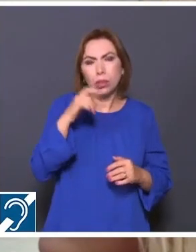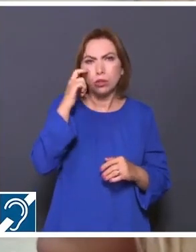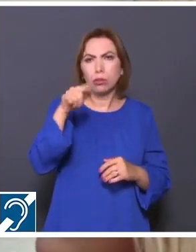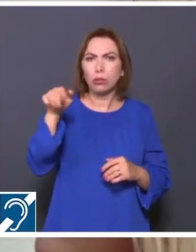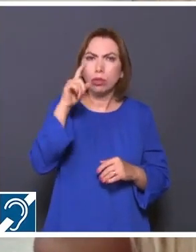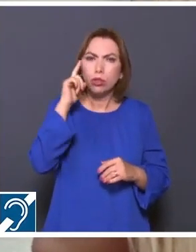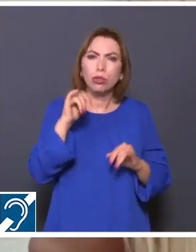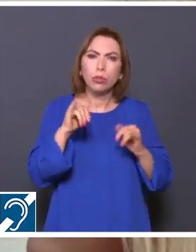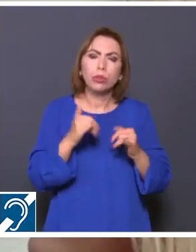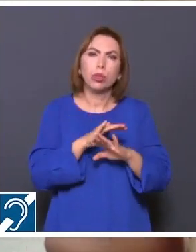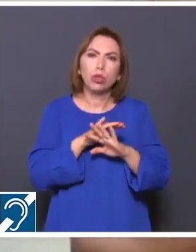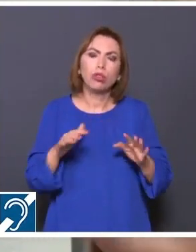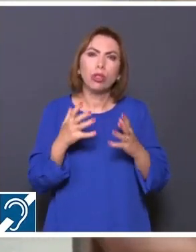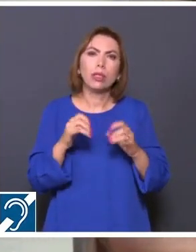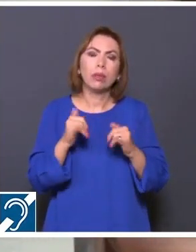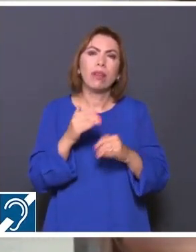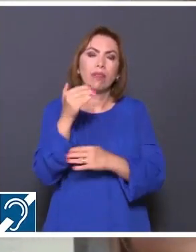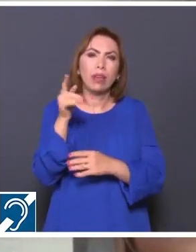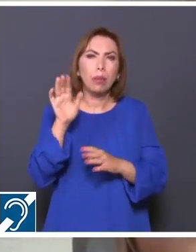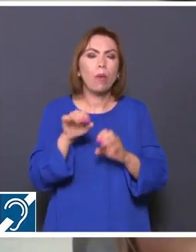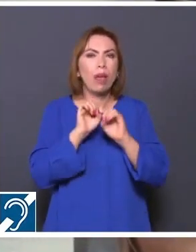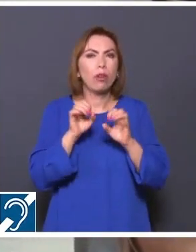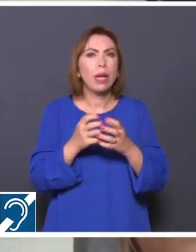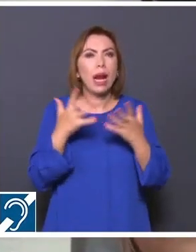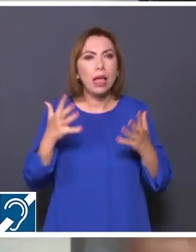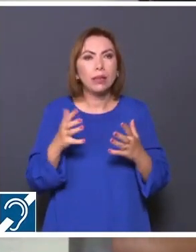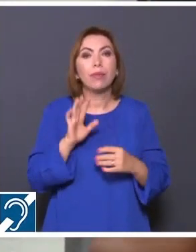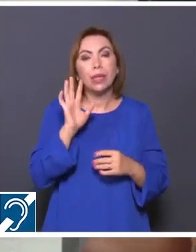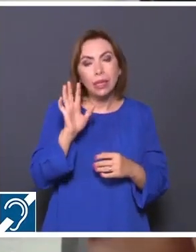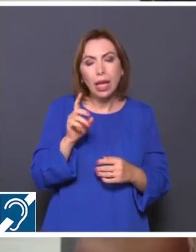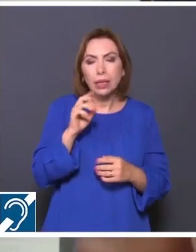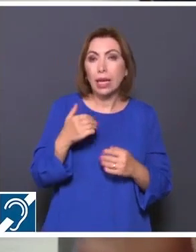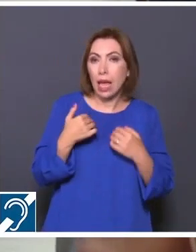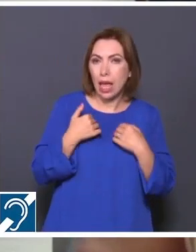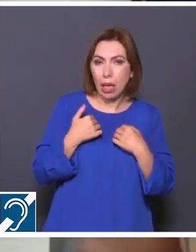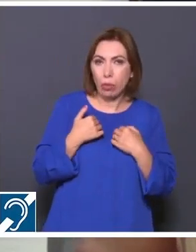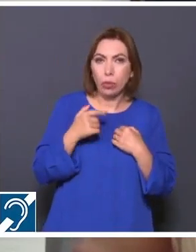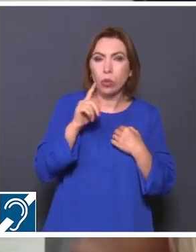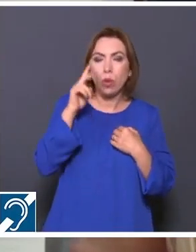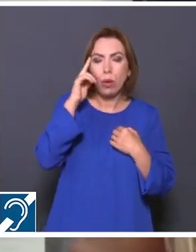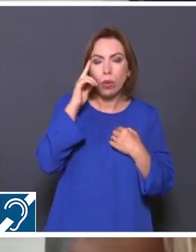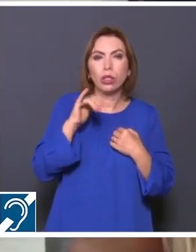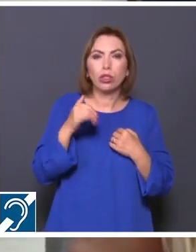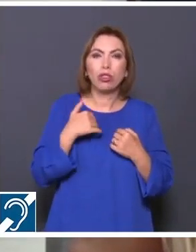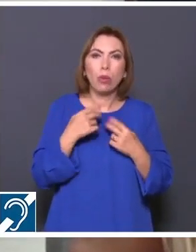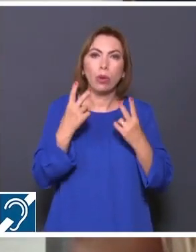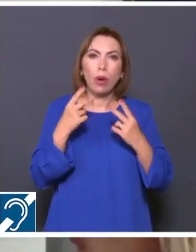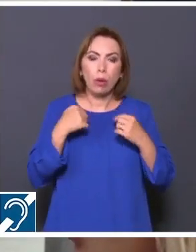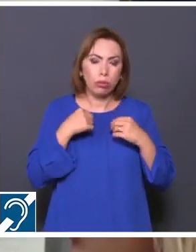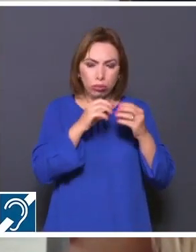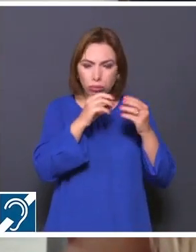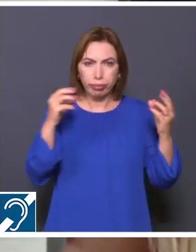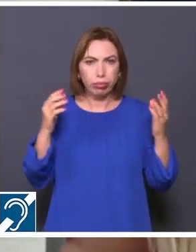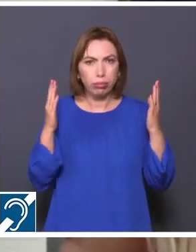împrejurările tot ce s a întâmplat la firma au informații clare Da nu le cunosc eu și eu contez în